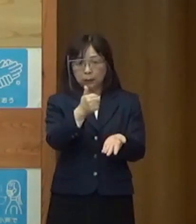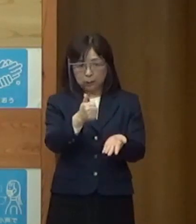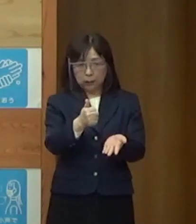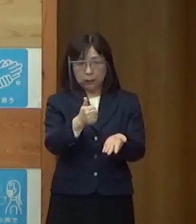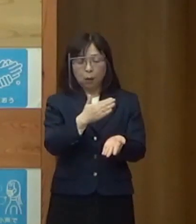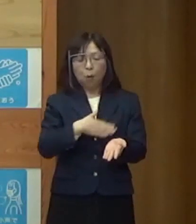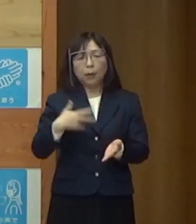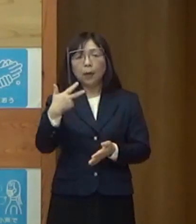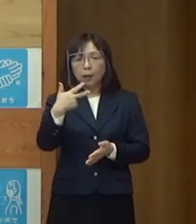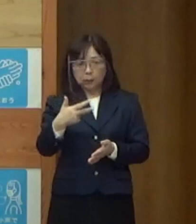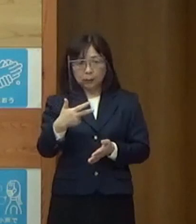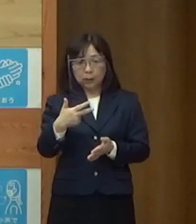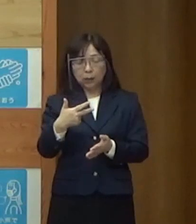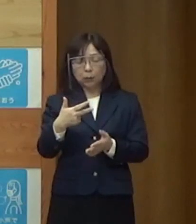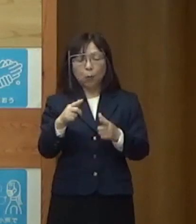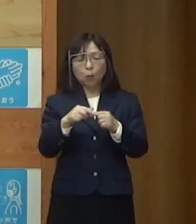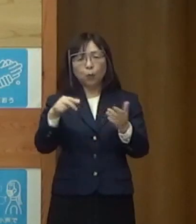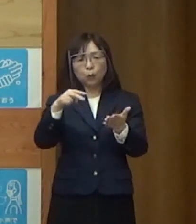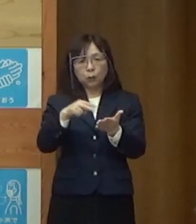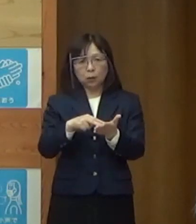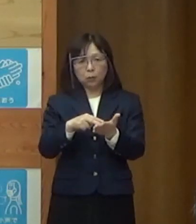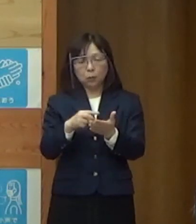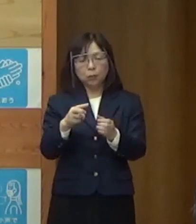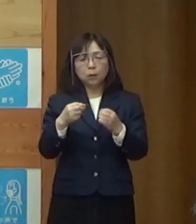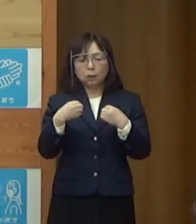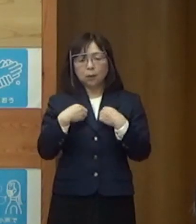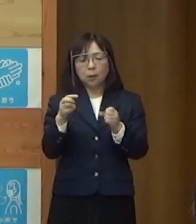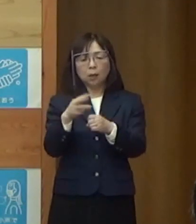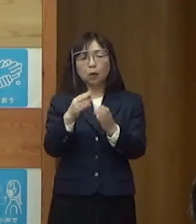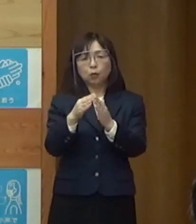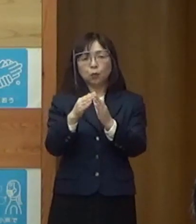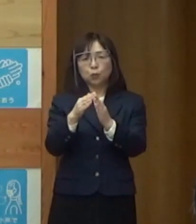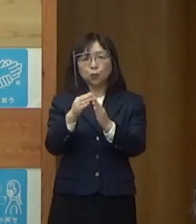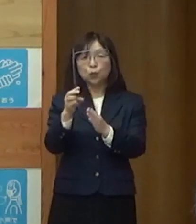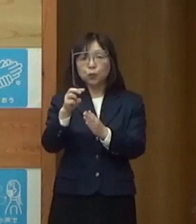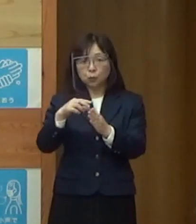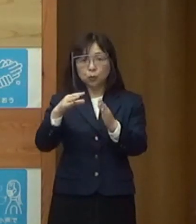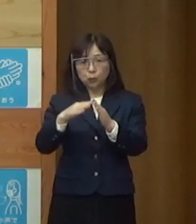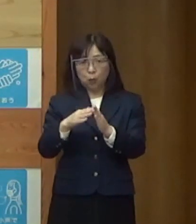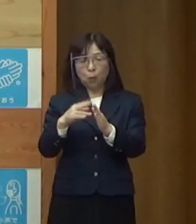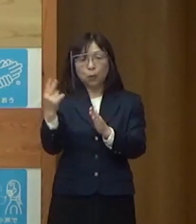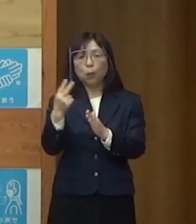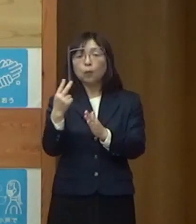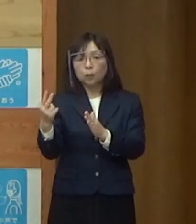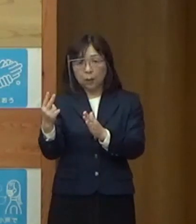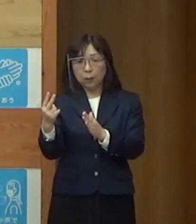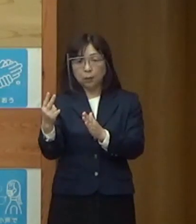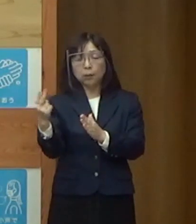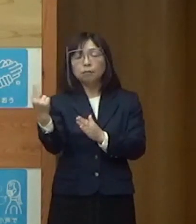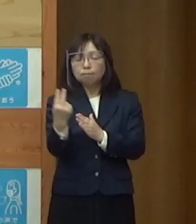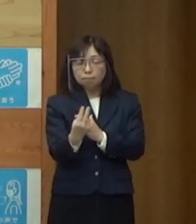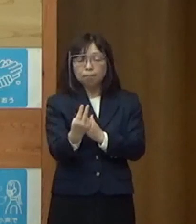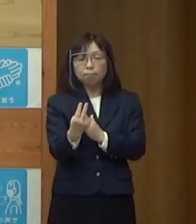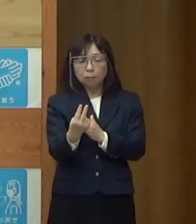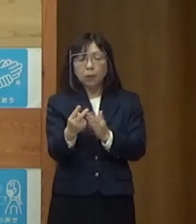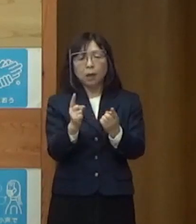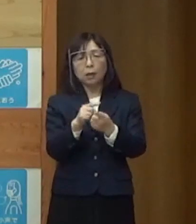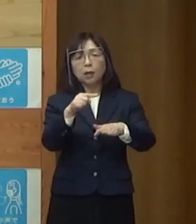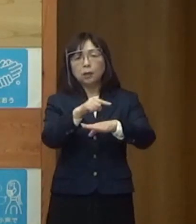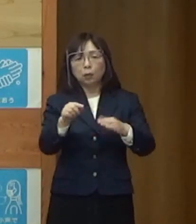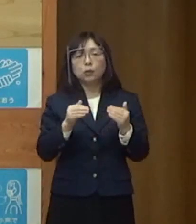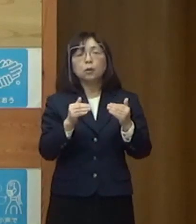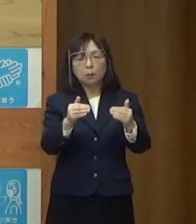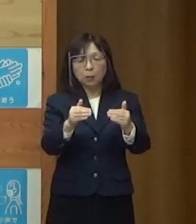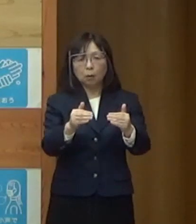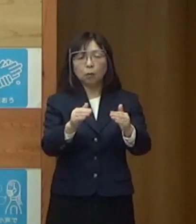に国立感染症研究所の専門家を派遣をいたしまして対策に取り組んでまいりました。